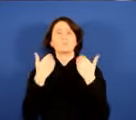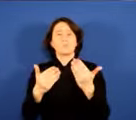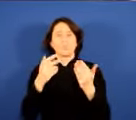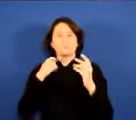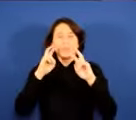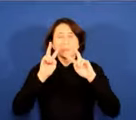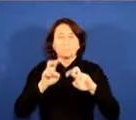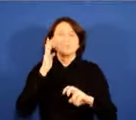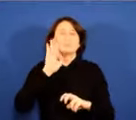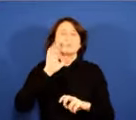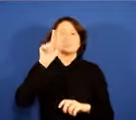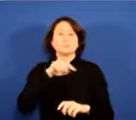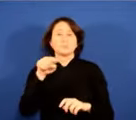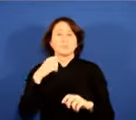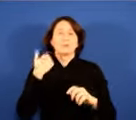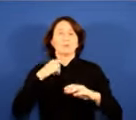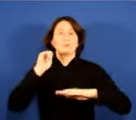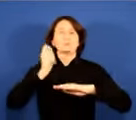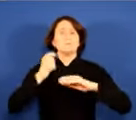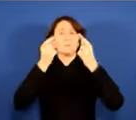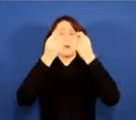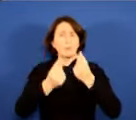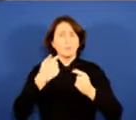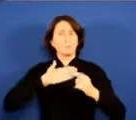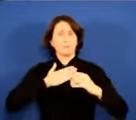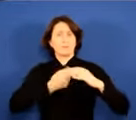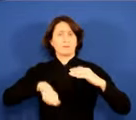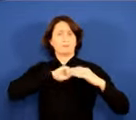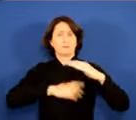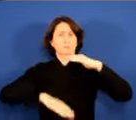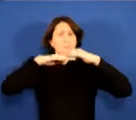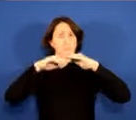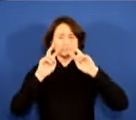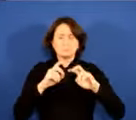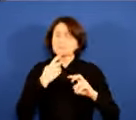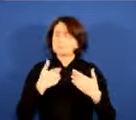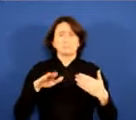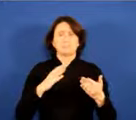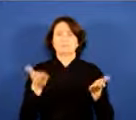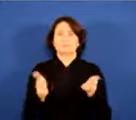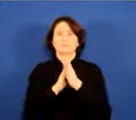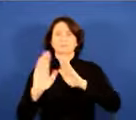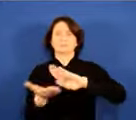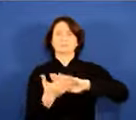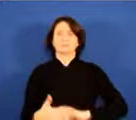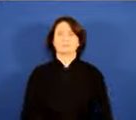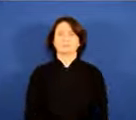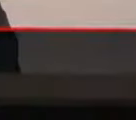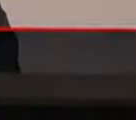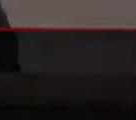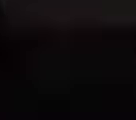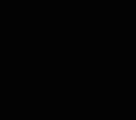du Espainiako Erresumako kontuen epaitegiak behin betiko artxibatu duela ferriaren bonoak direla eta irekitako prozedura.